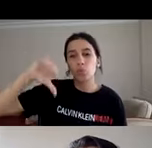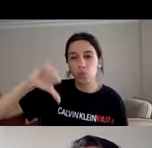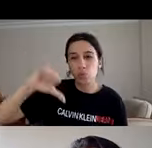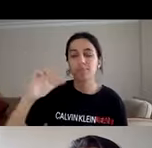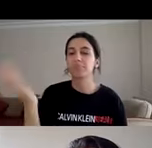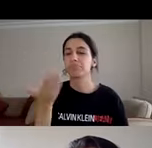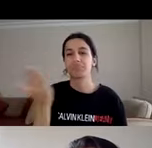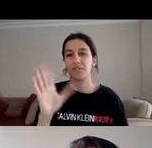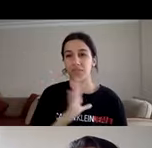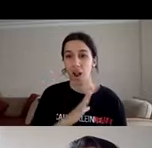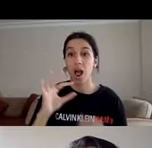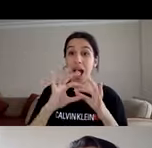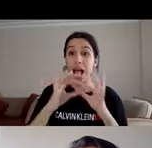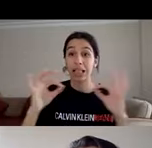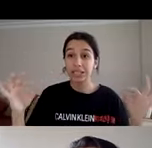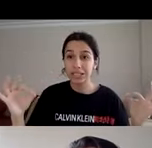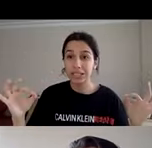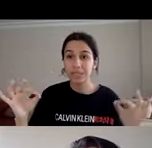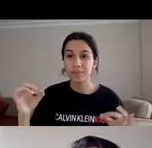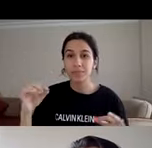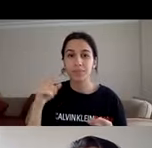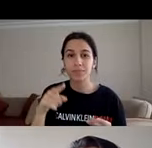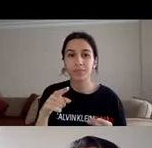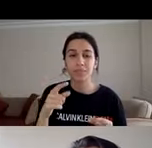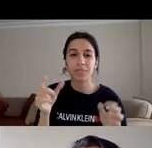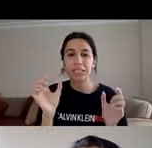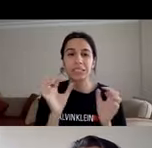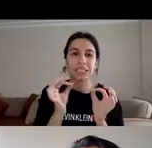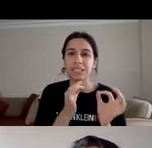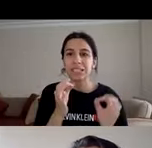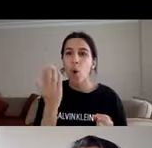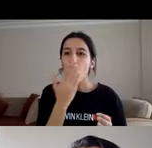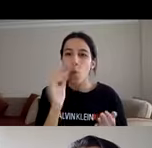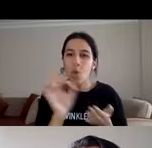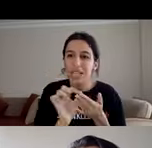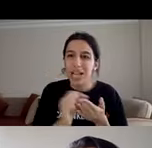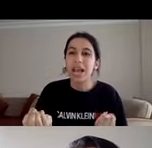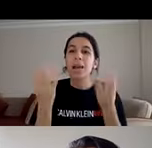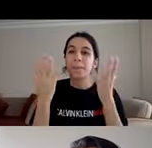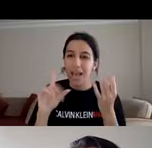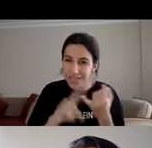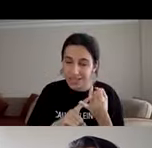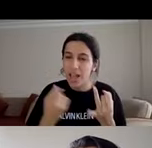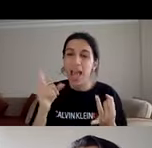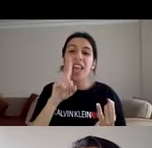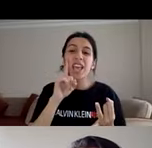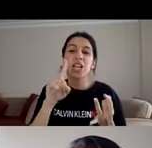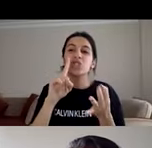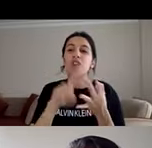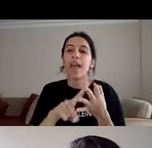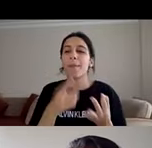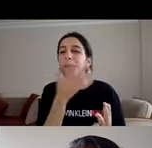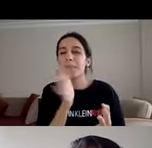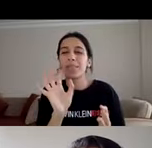insanlar. Altyazı bu kısıtlı okuryazarlık, sınırlı okuryazarlık ve işte ikinci dil olarak İngilizceyi konuşan kitle için de